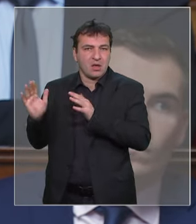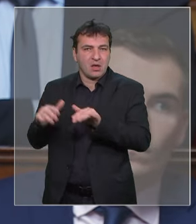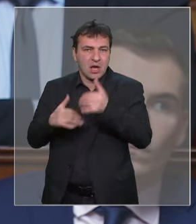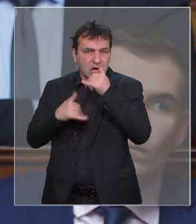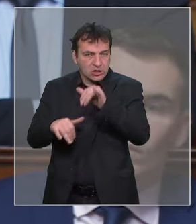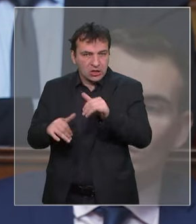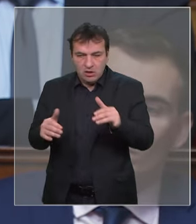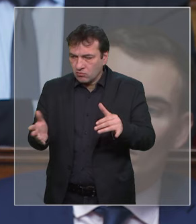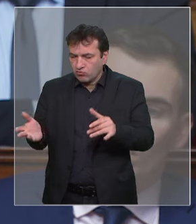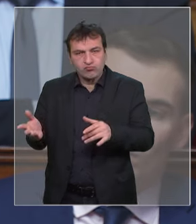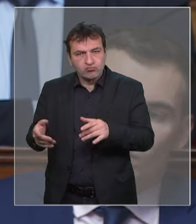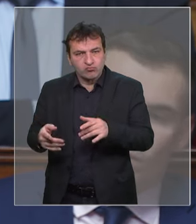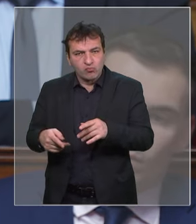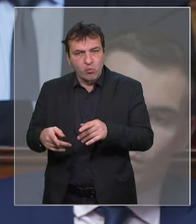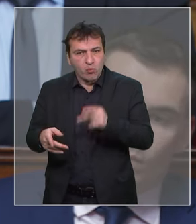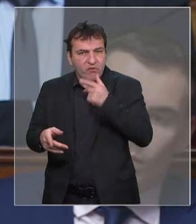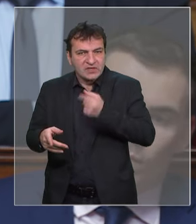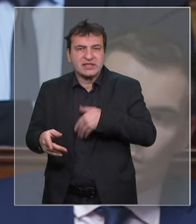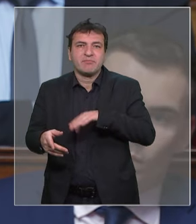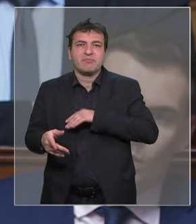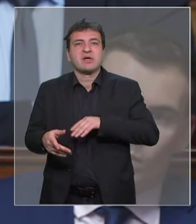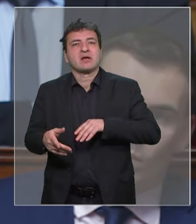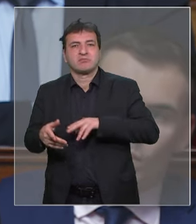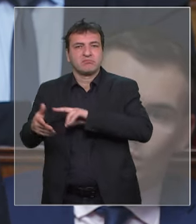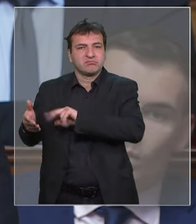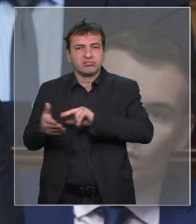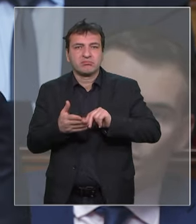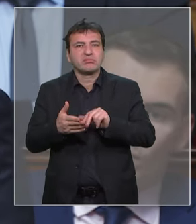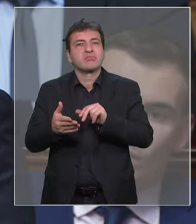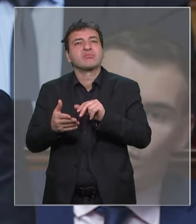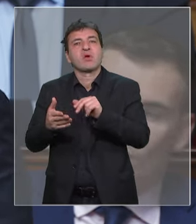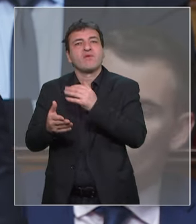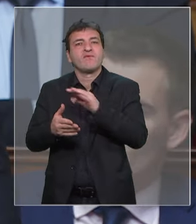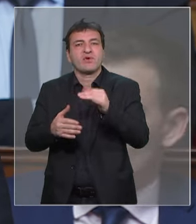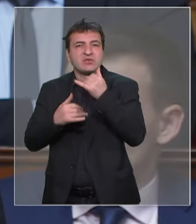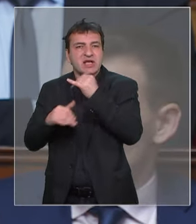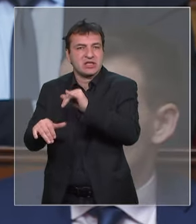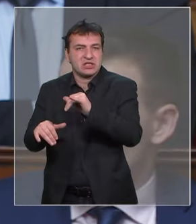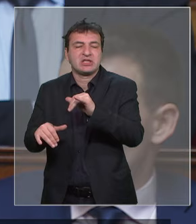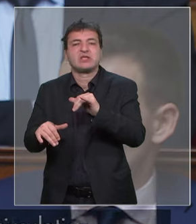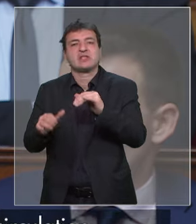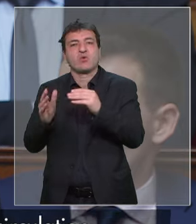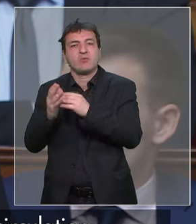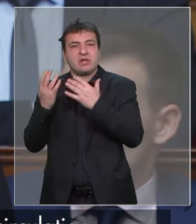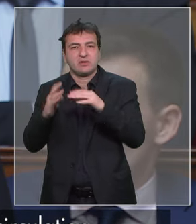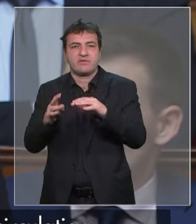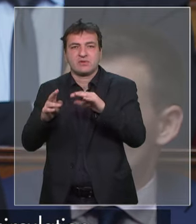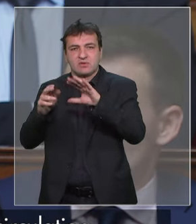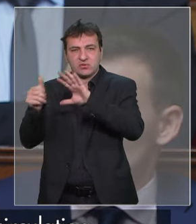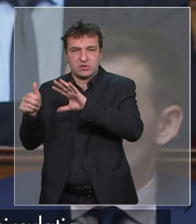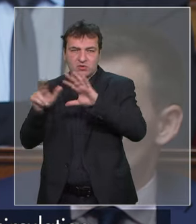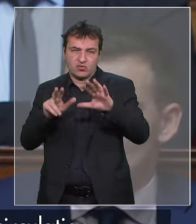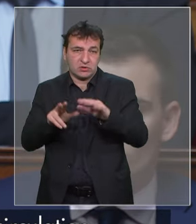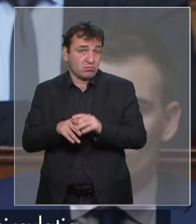par l'existence du traité franco-algérien de 1968, traité que votre gouvernement n'a toujours pas remis en cause. Une complaisance